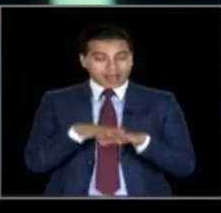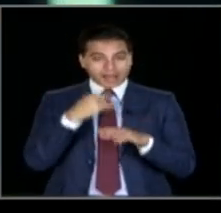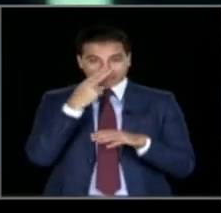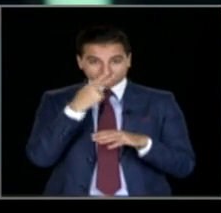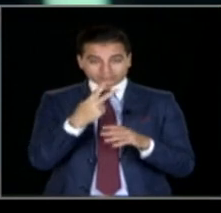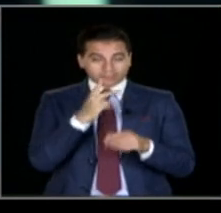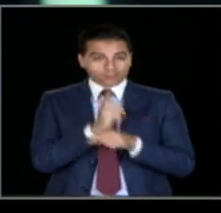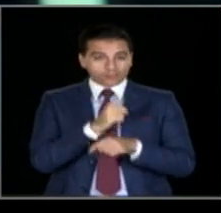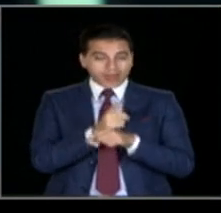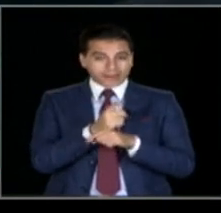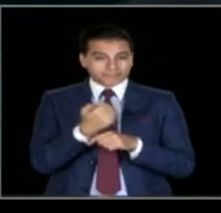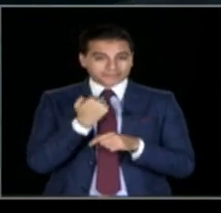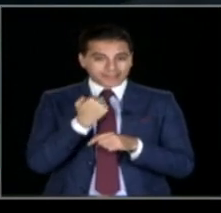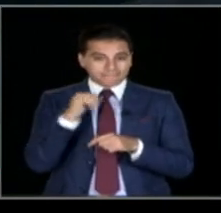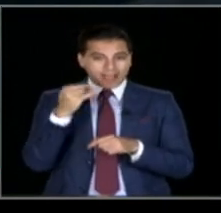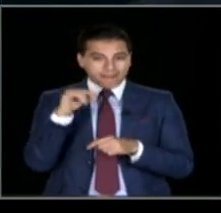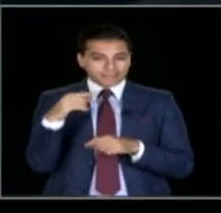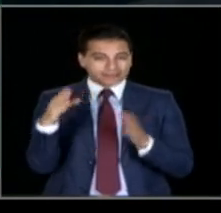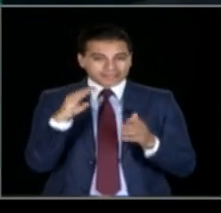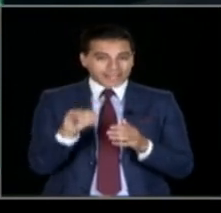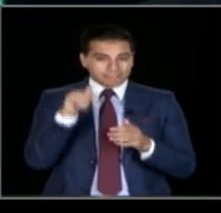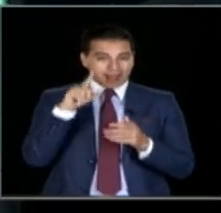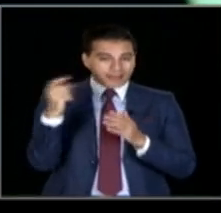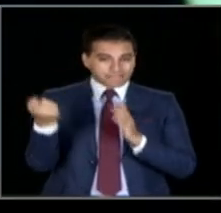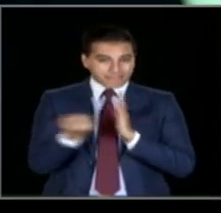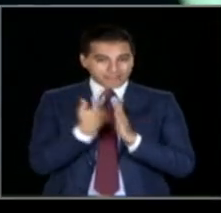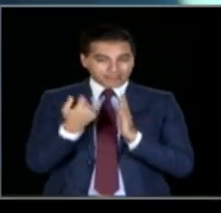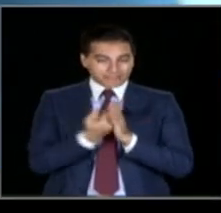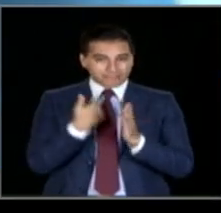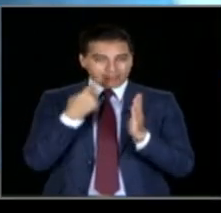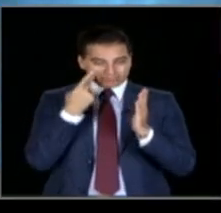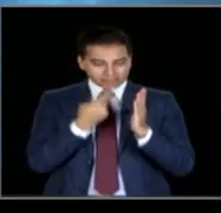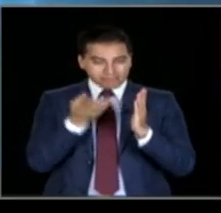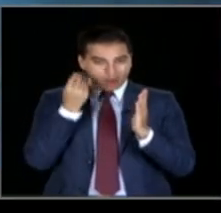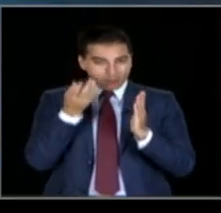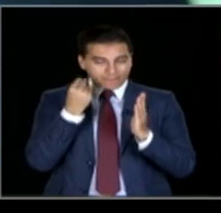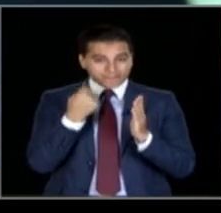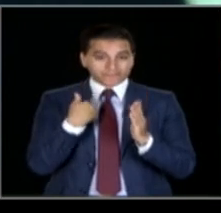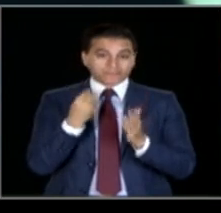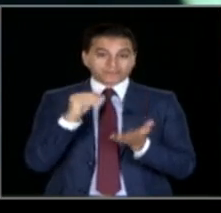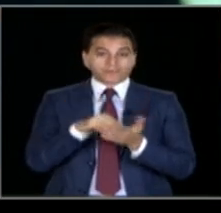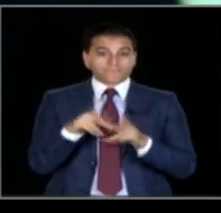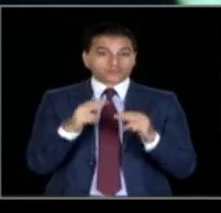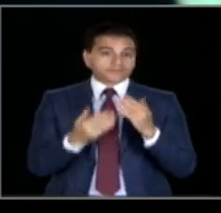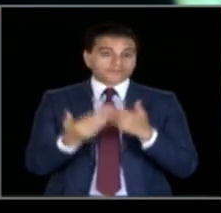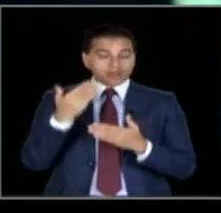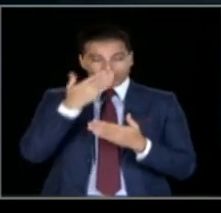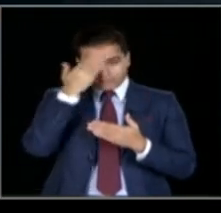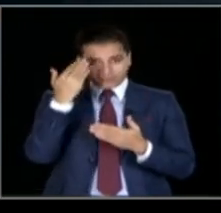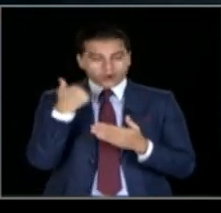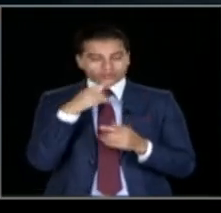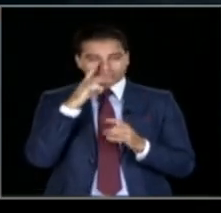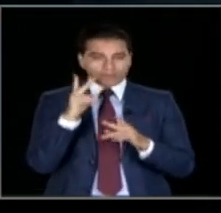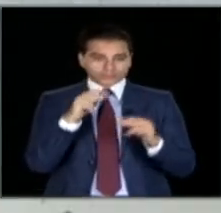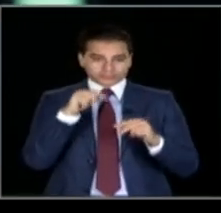مدير الفني بيبعتها لنا محمد جمال، وفريقي معتمد عليا في الجغرافيا. انا شاركت الموسم اللي فات، اكتسبت خبره، وان شاء الله باذن الله اقدر افيد